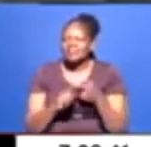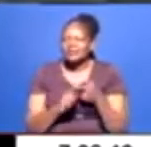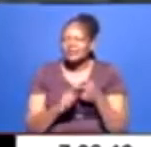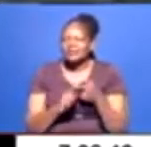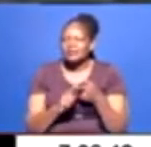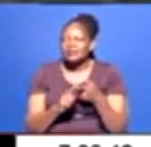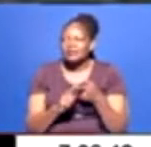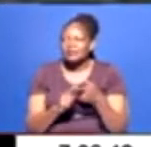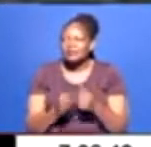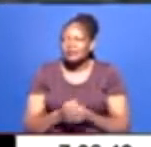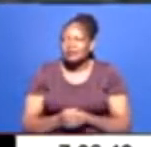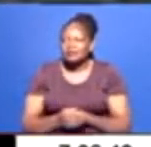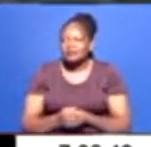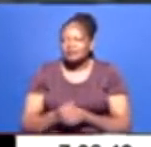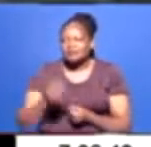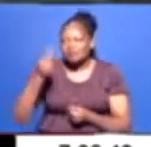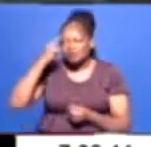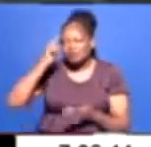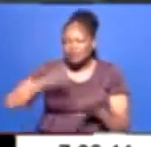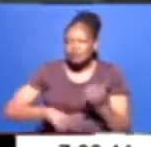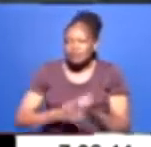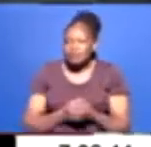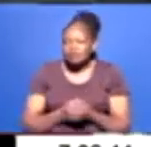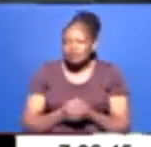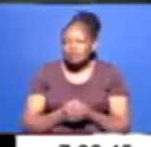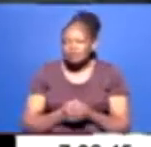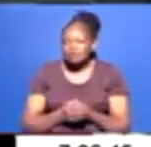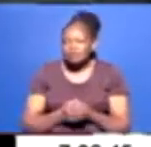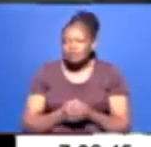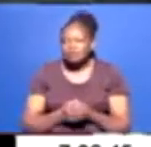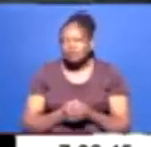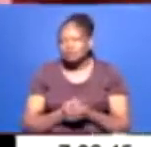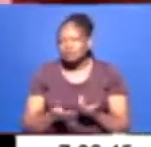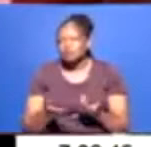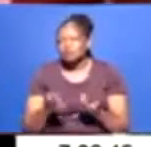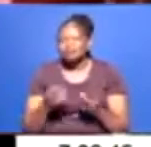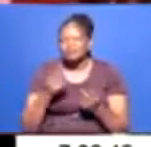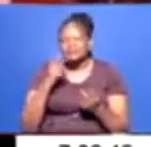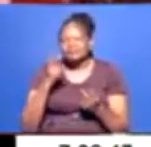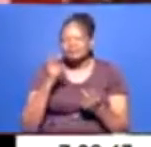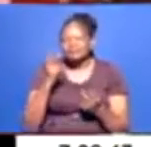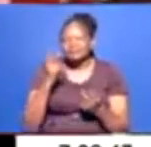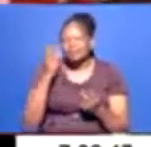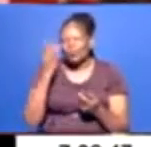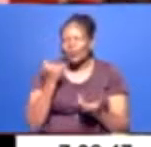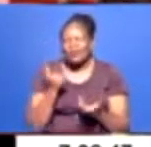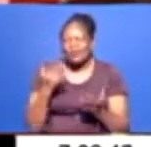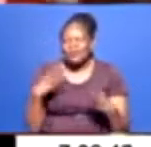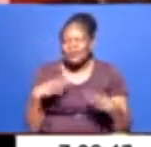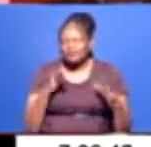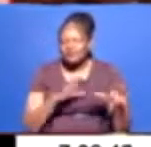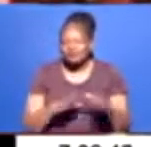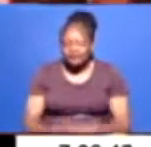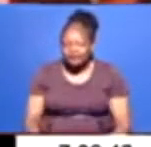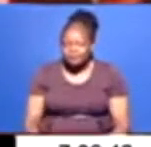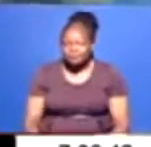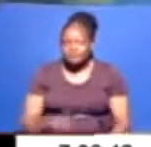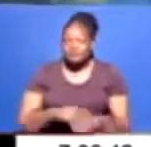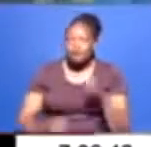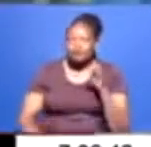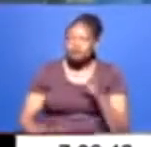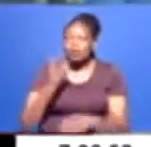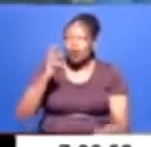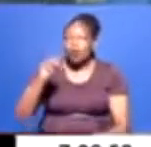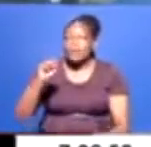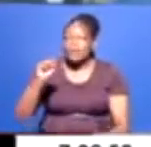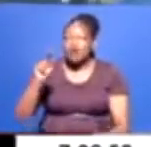kansa, nikaona nikionea kitu kimelefu pia nitaweza kujua nini inayosababisha. Akiongea alipozindua manifesto yake,